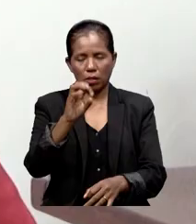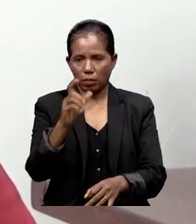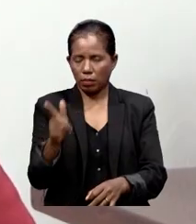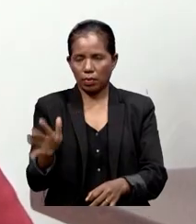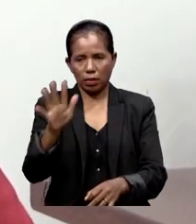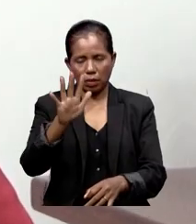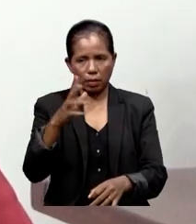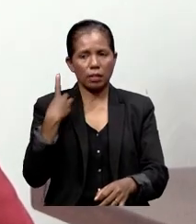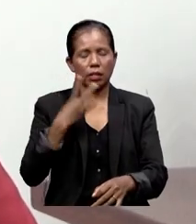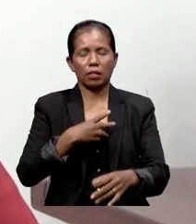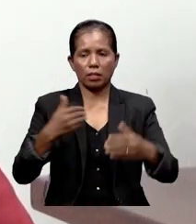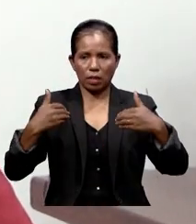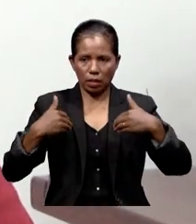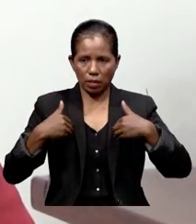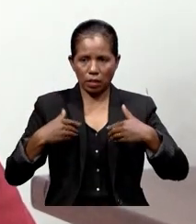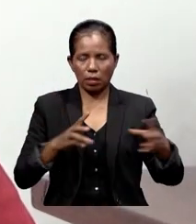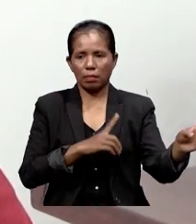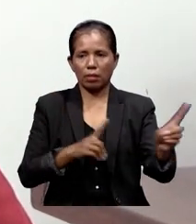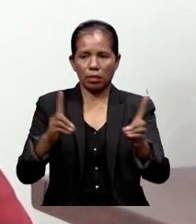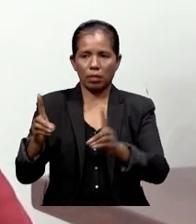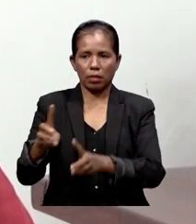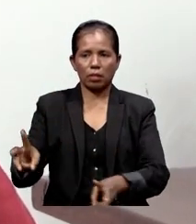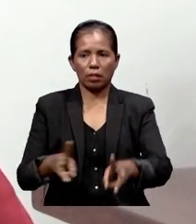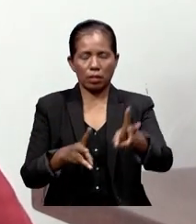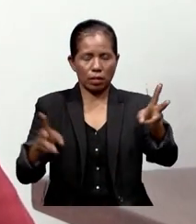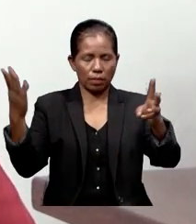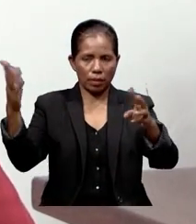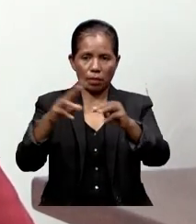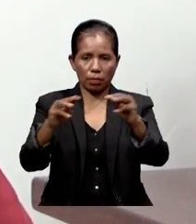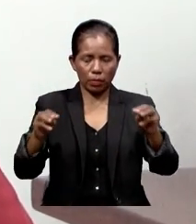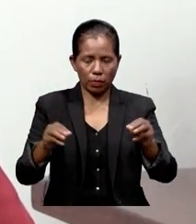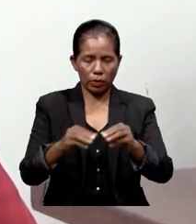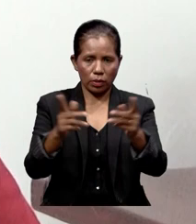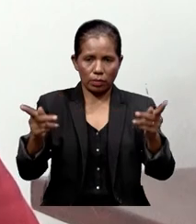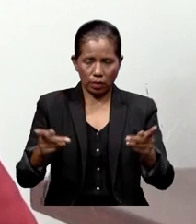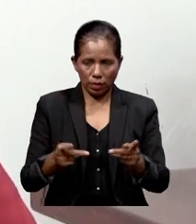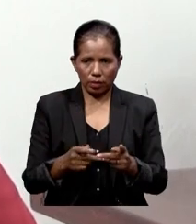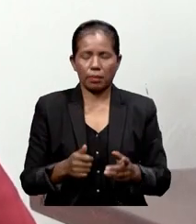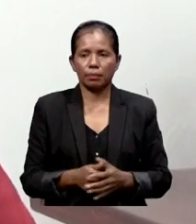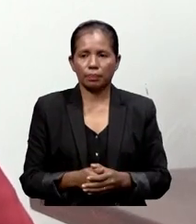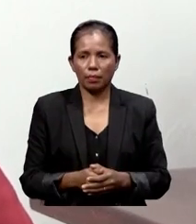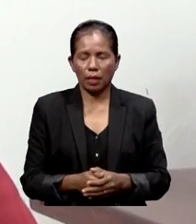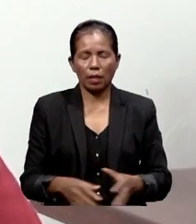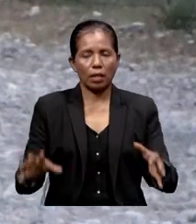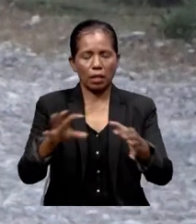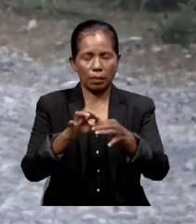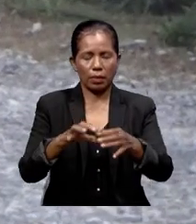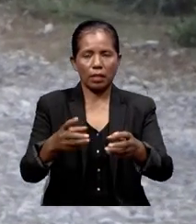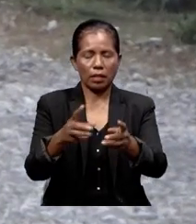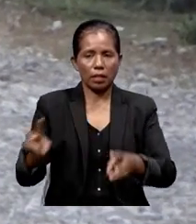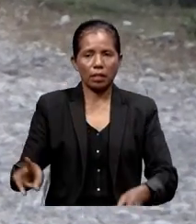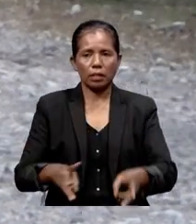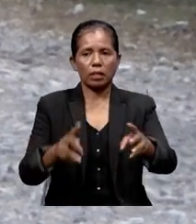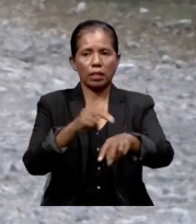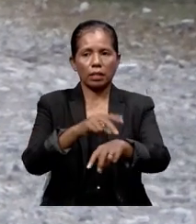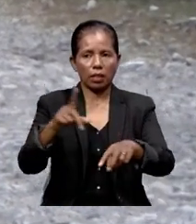2026-2025 kita sehatan implementasi secara terbalik. Agora ligamos secara nasionais. Secara nasionais